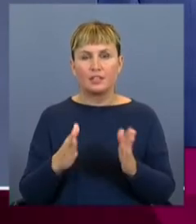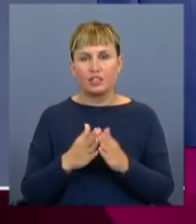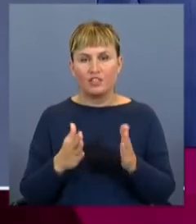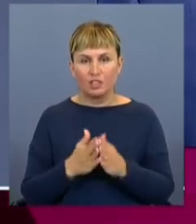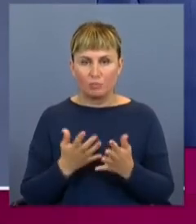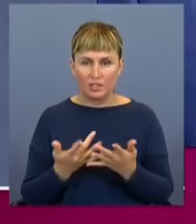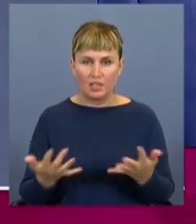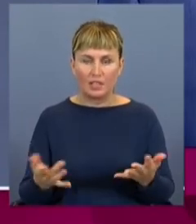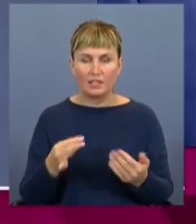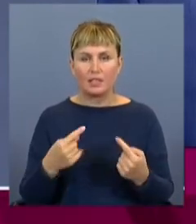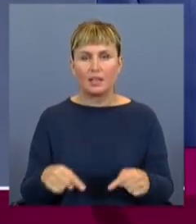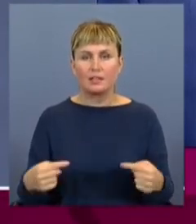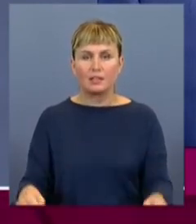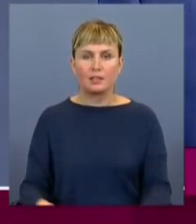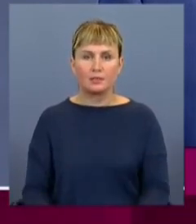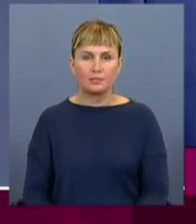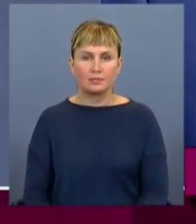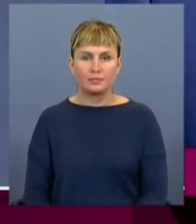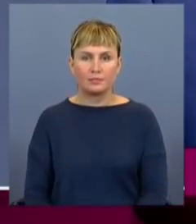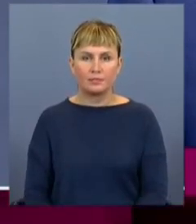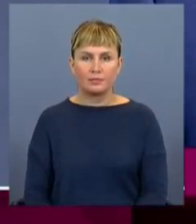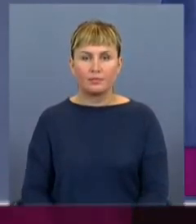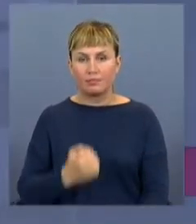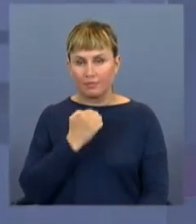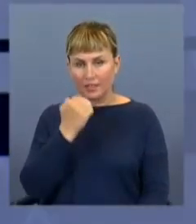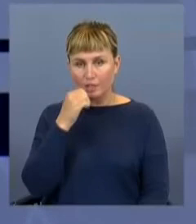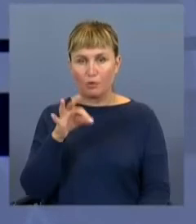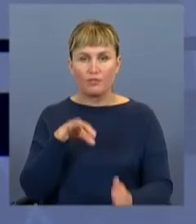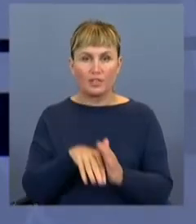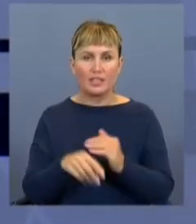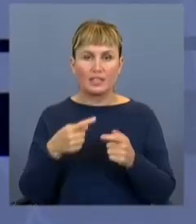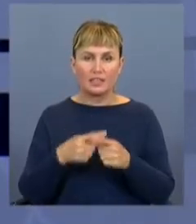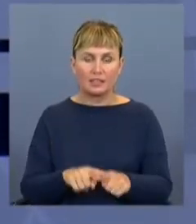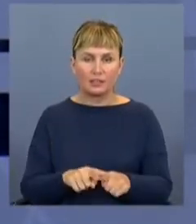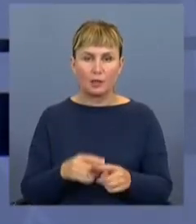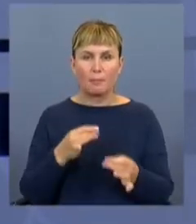недвижимости, и так далее. Спасибо.